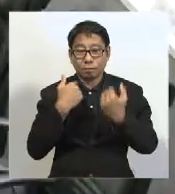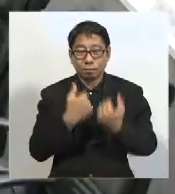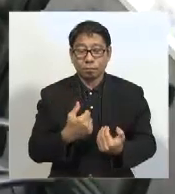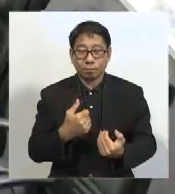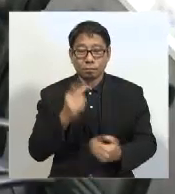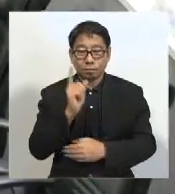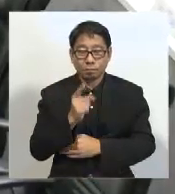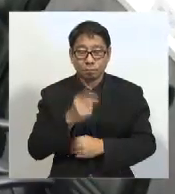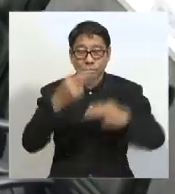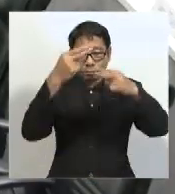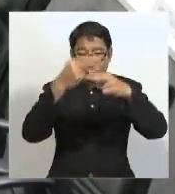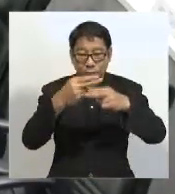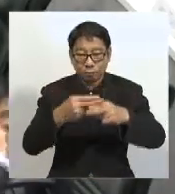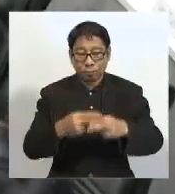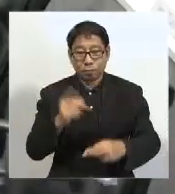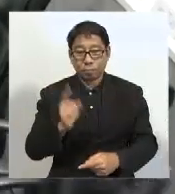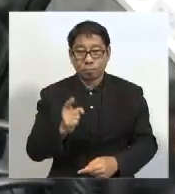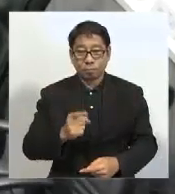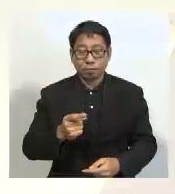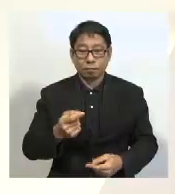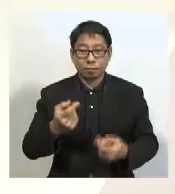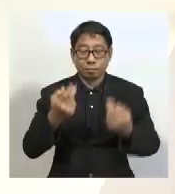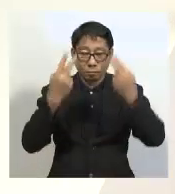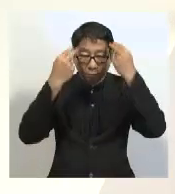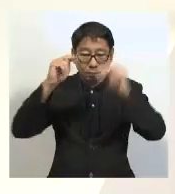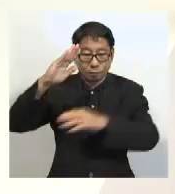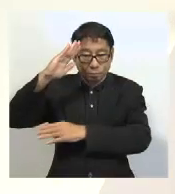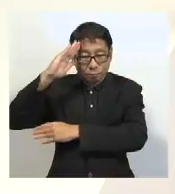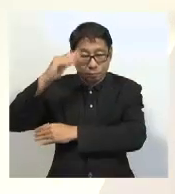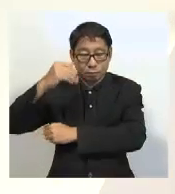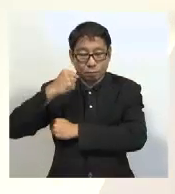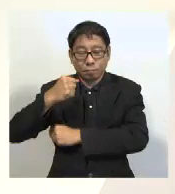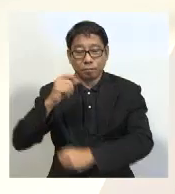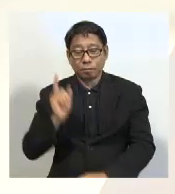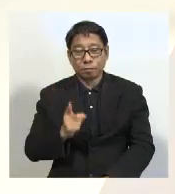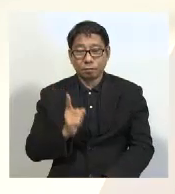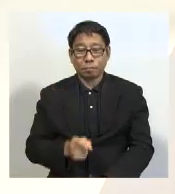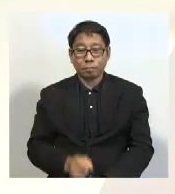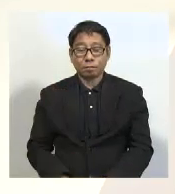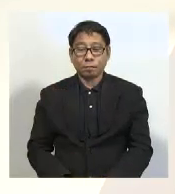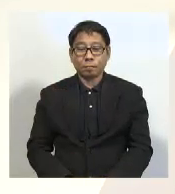ต่ที่แน่ๆเลยมีรายชื่อแน่นอนก็คือพลเอกประยุทธ์จันทร์โอชานายกรัฐมนตรีค่ะ